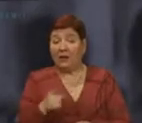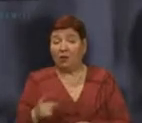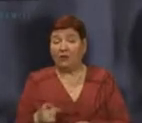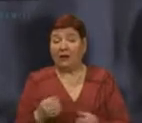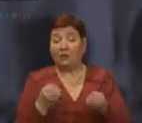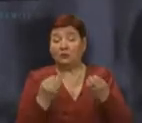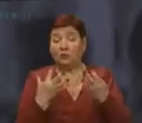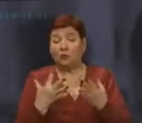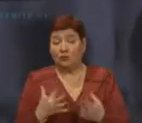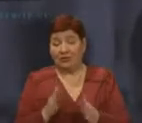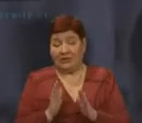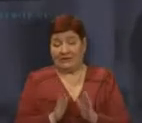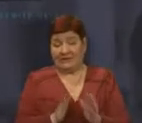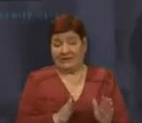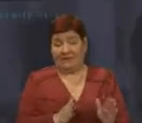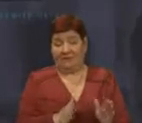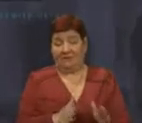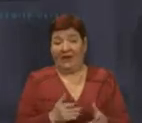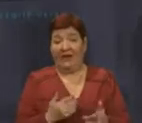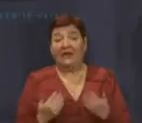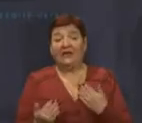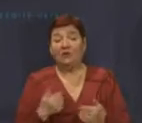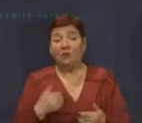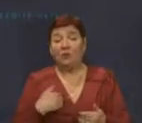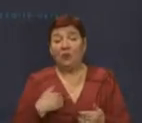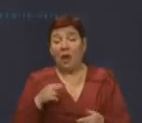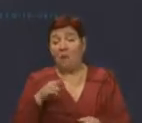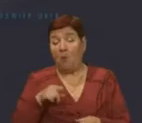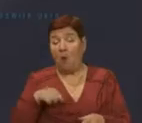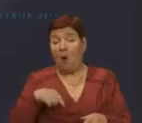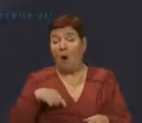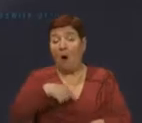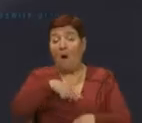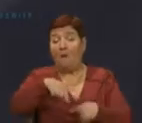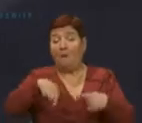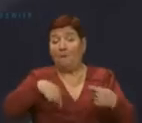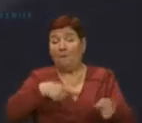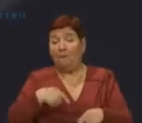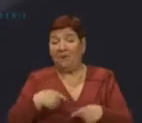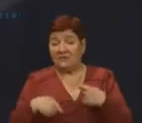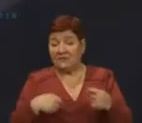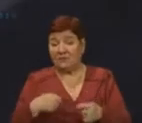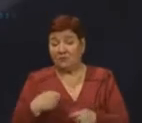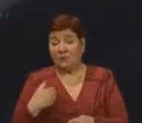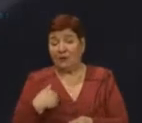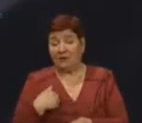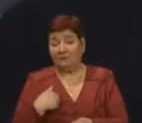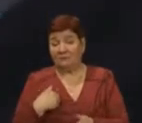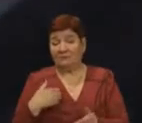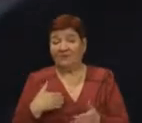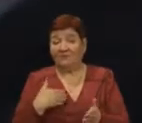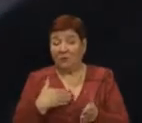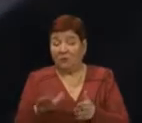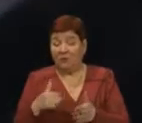на спрощену систему. Якщо ми по бізнесу відмовимося від нульових ставок